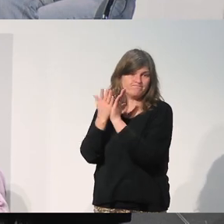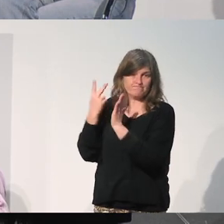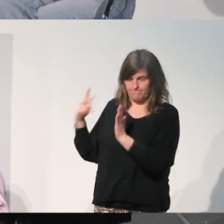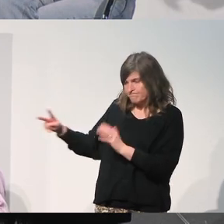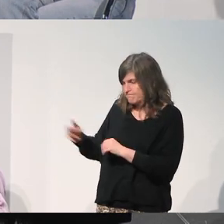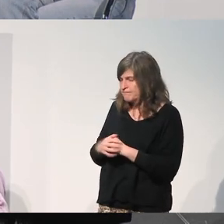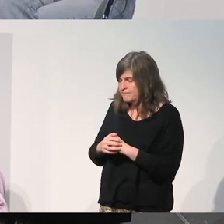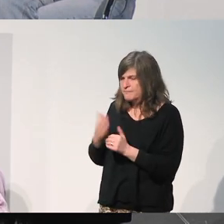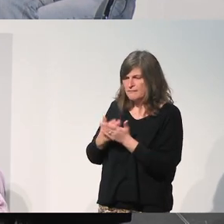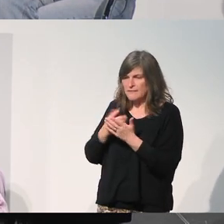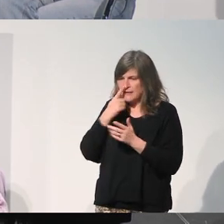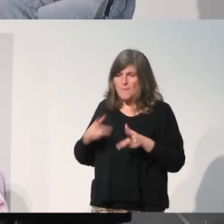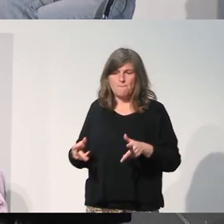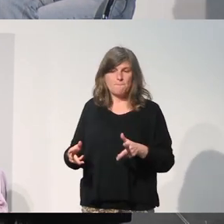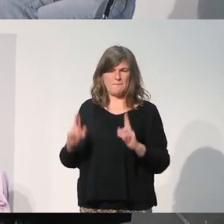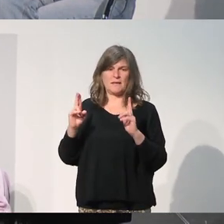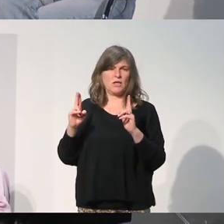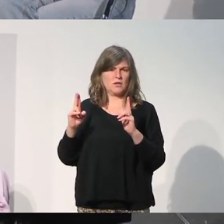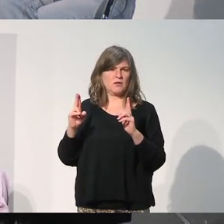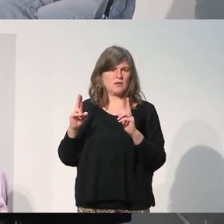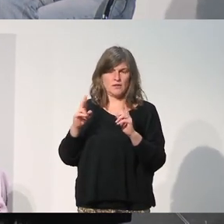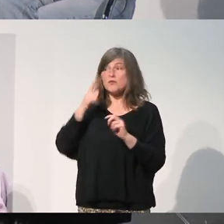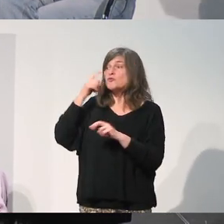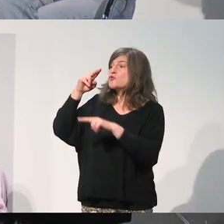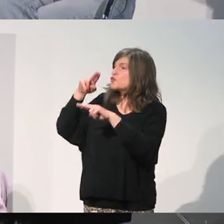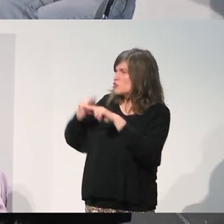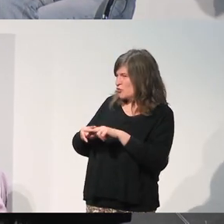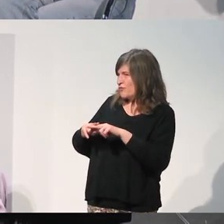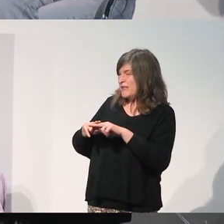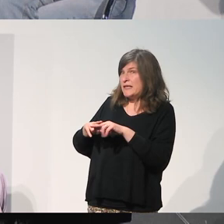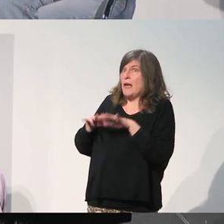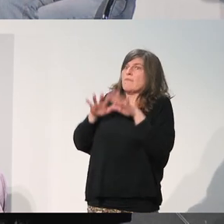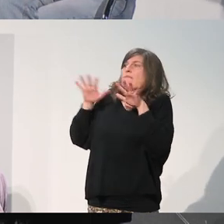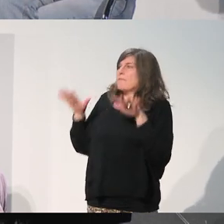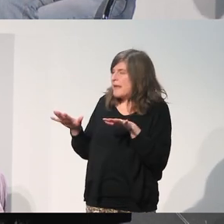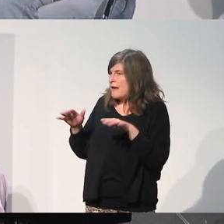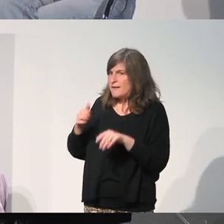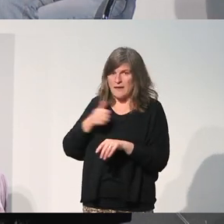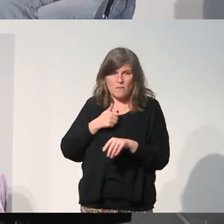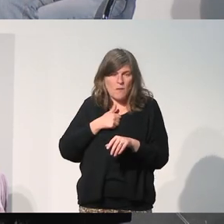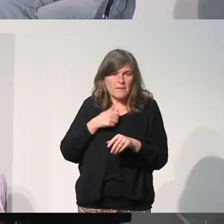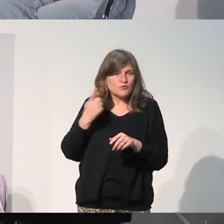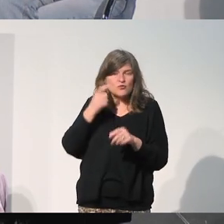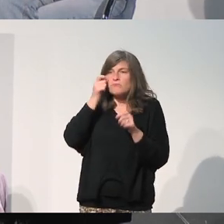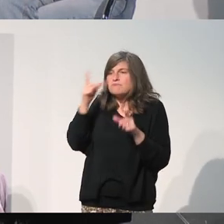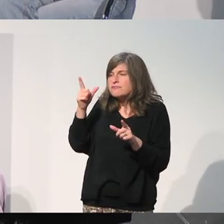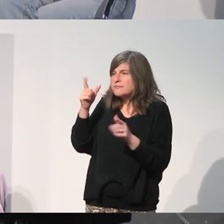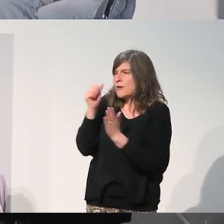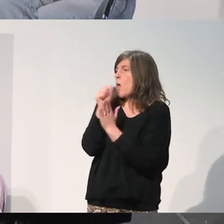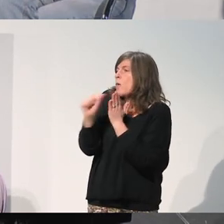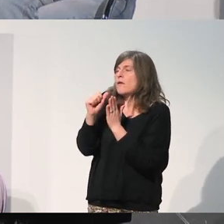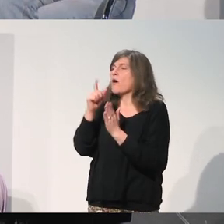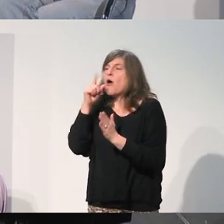période de laquelle vous aviez le plus de souvenirs, mais moi c'est toujours quelque chose qui m'impressionne chez les autrices et les auteurs qui convoquent comme